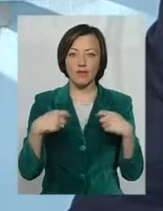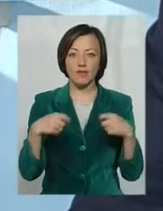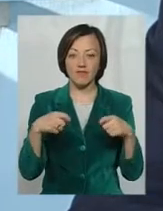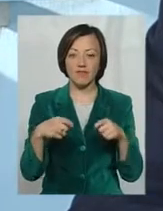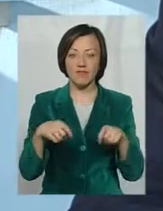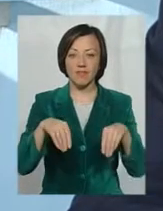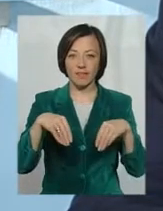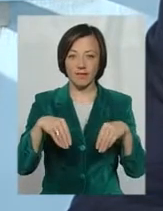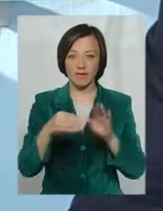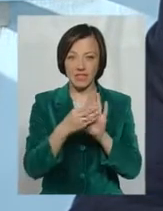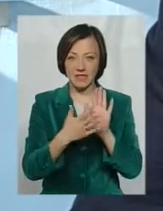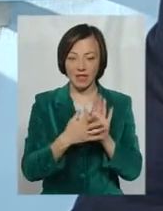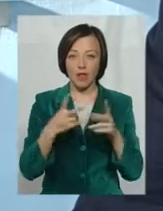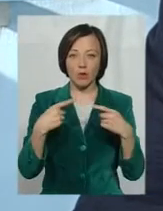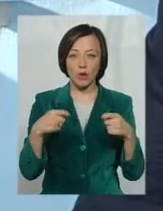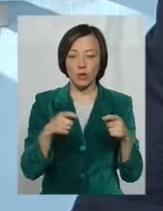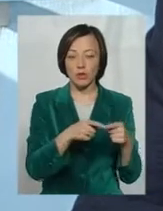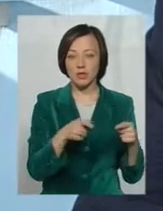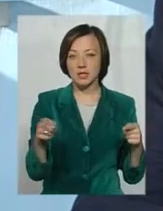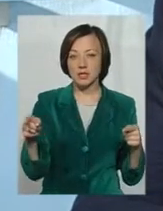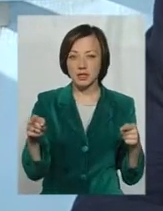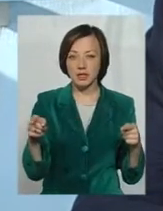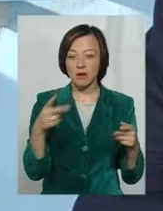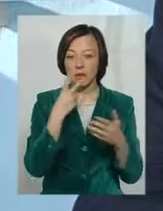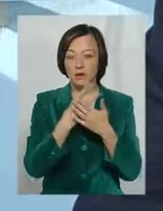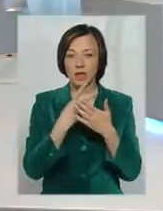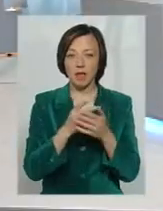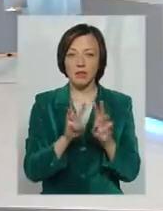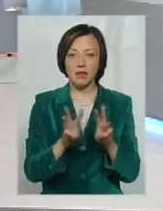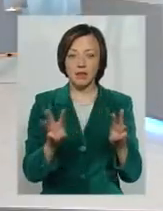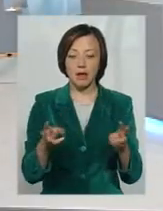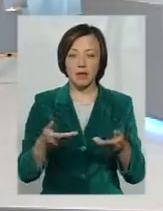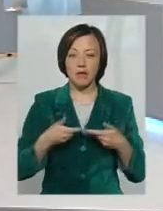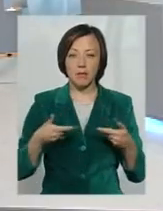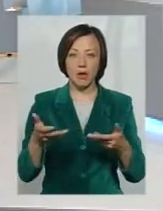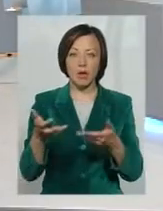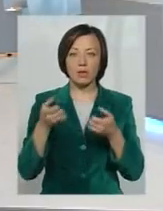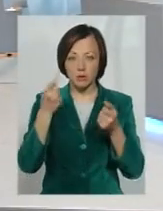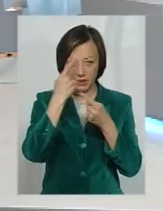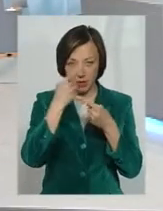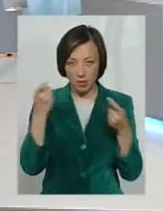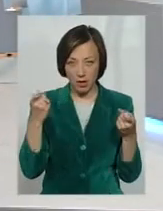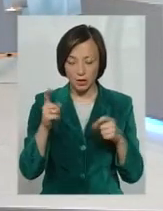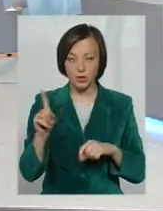але в процесі часу його демонстрації на сайті ми отримуємо інформацію, наприклад, суда